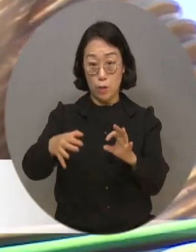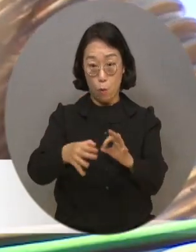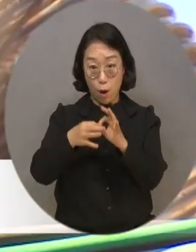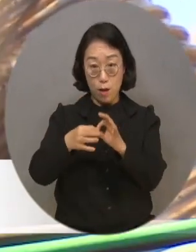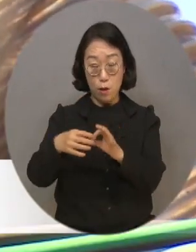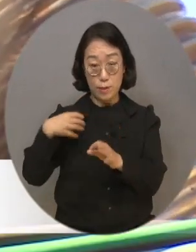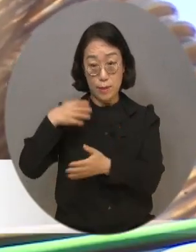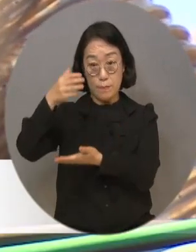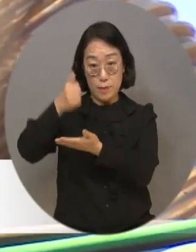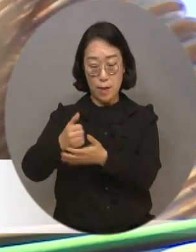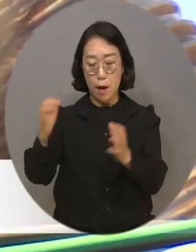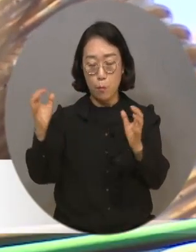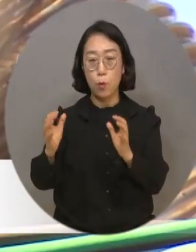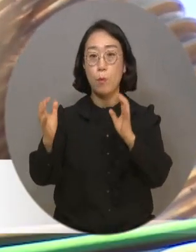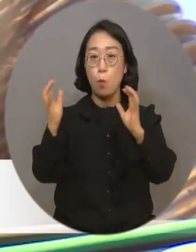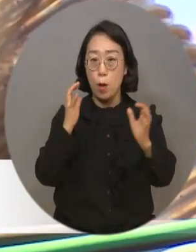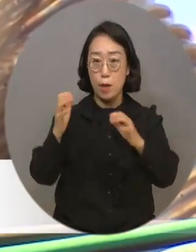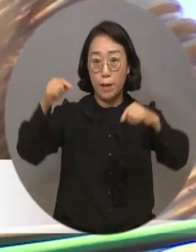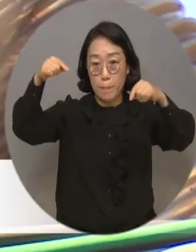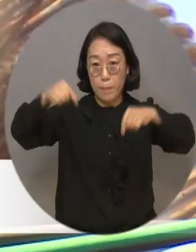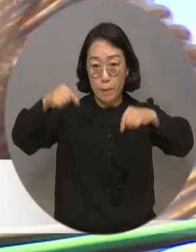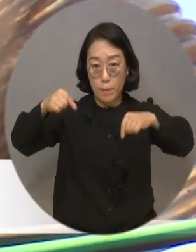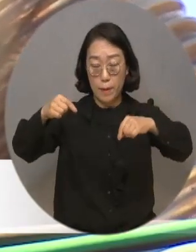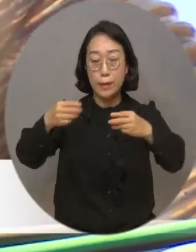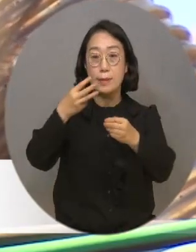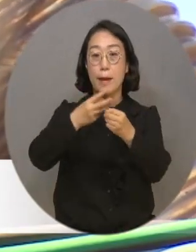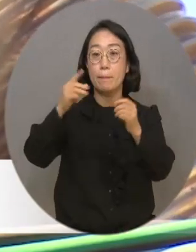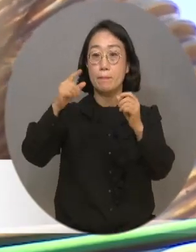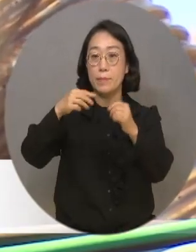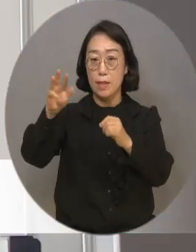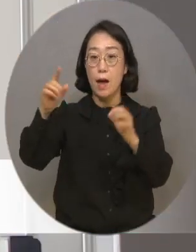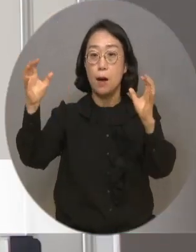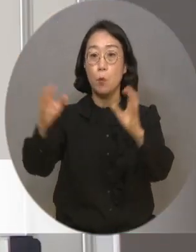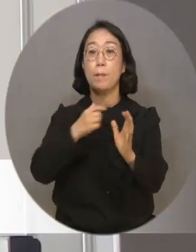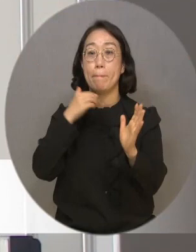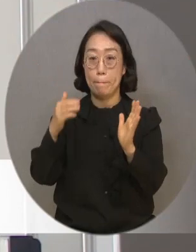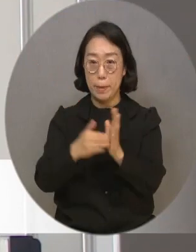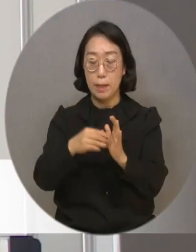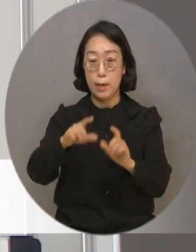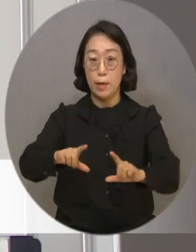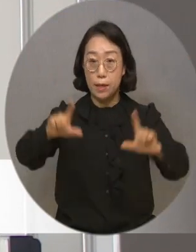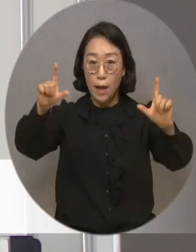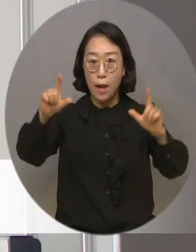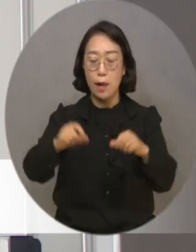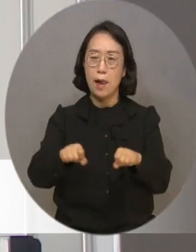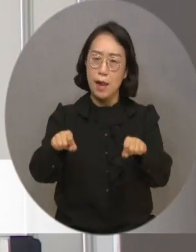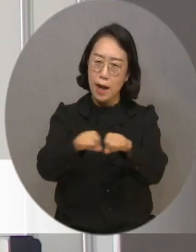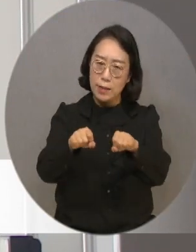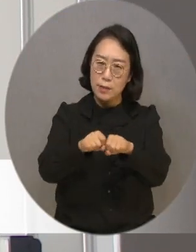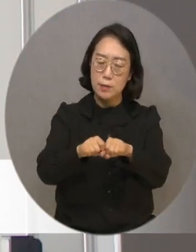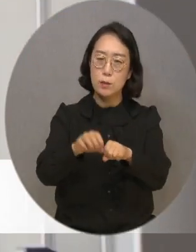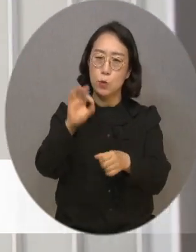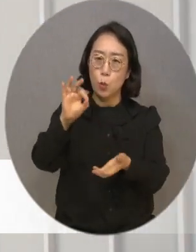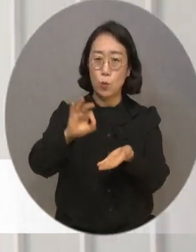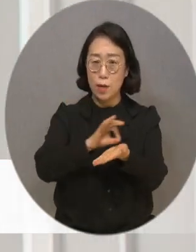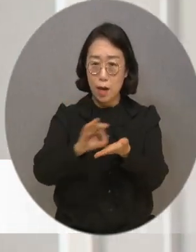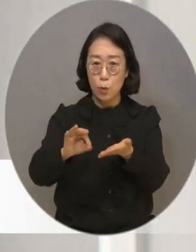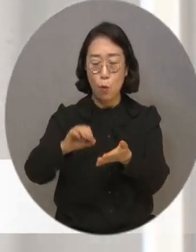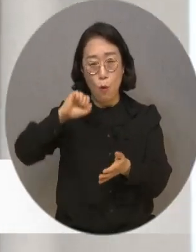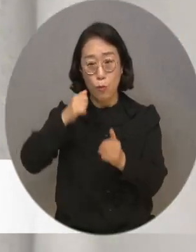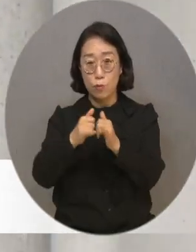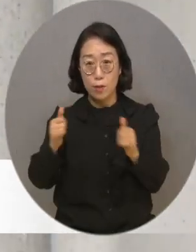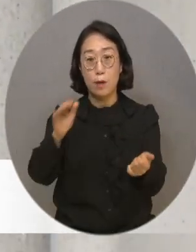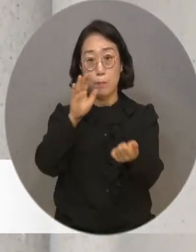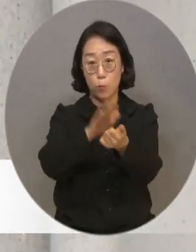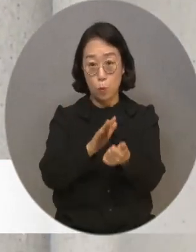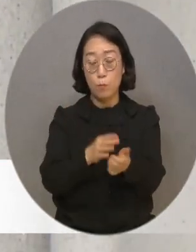4일 제3차 난방비 지원대책 회의를 가졌습니다. 이날은 가스요금 복지 할인 사각지대 해소를 위한 제도